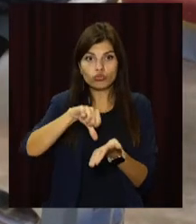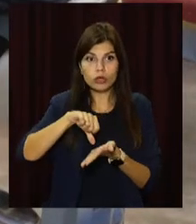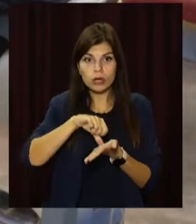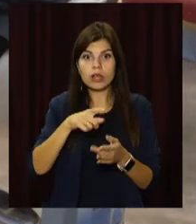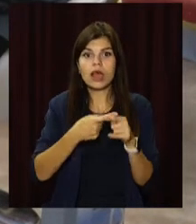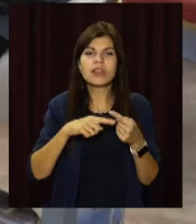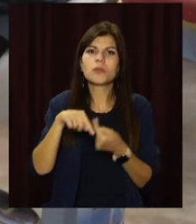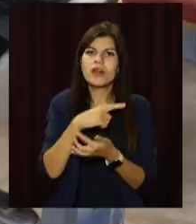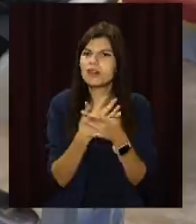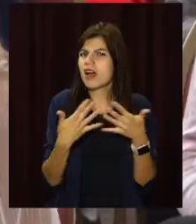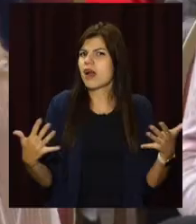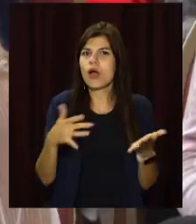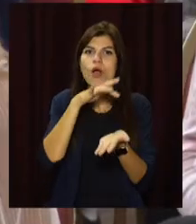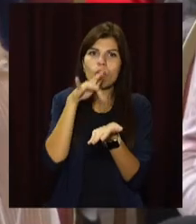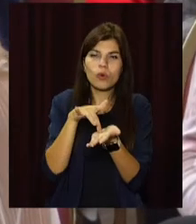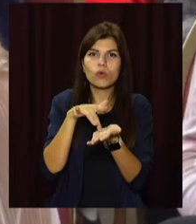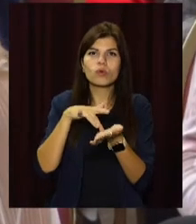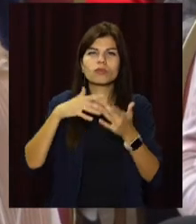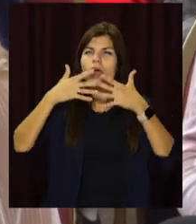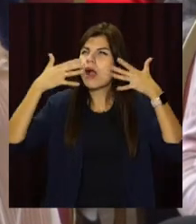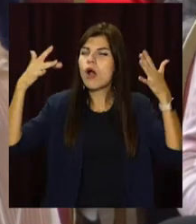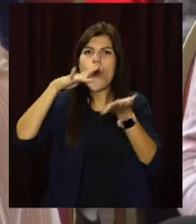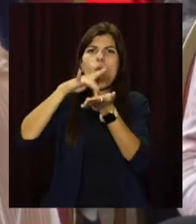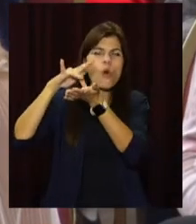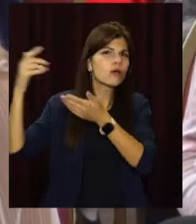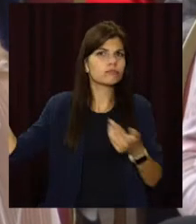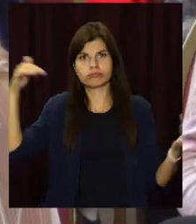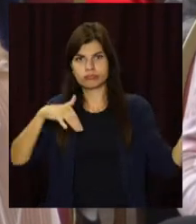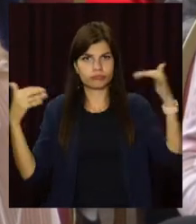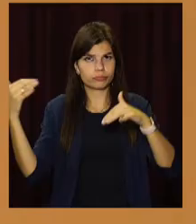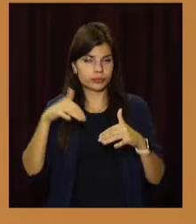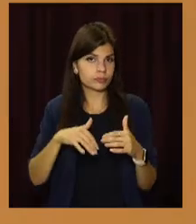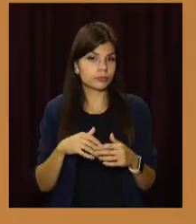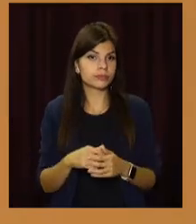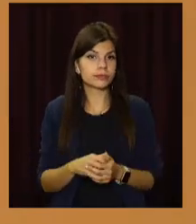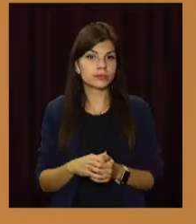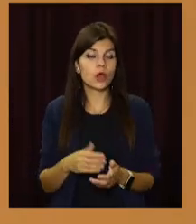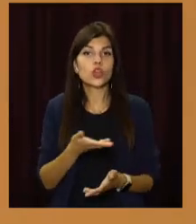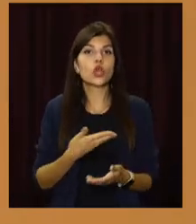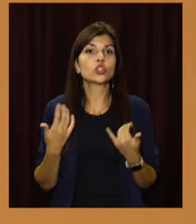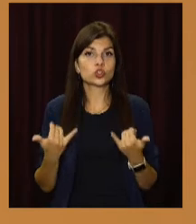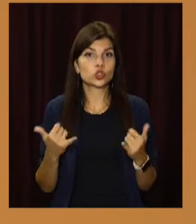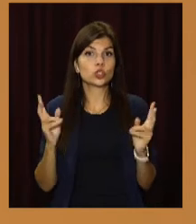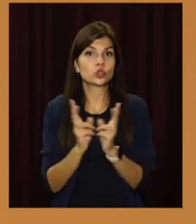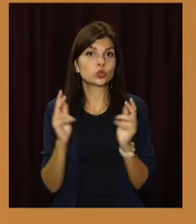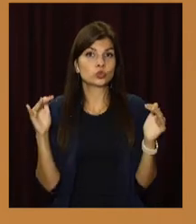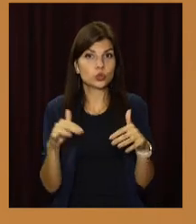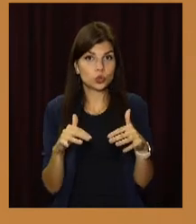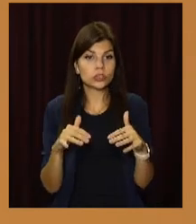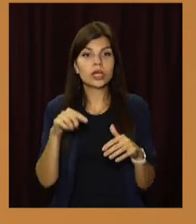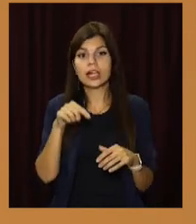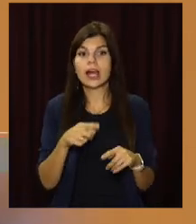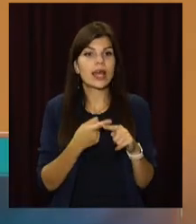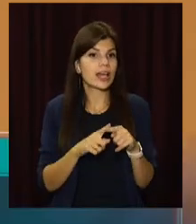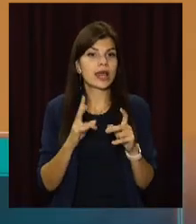Це підприємці з усіх міст і районів регіону, представники місцевого самоврядування. Наша сьогоднішня зустріч – це не